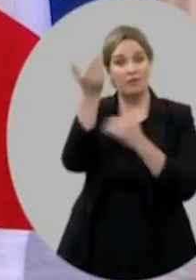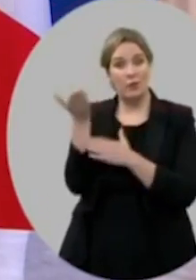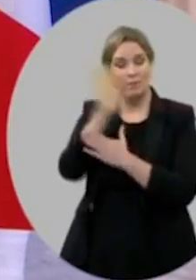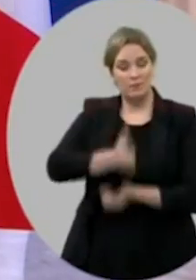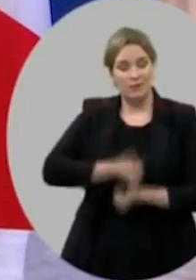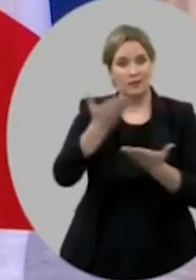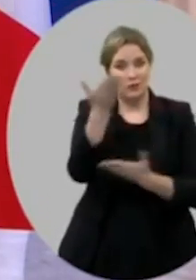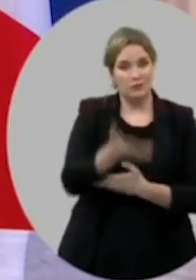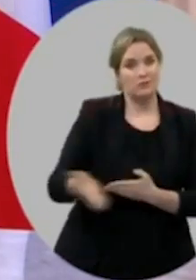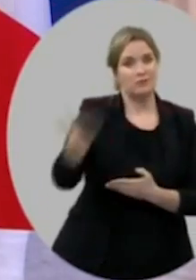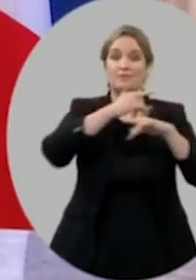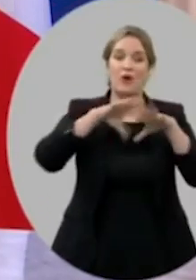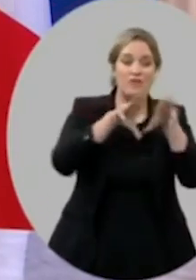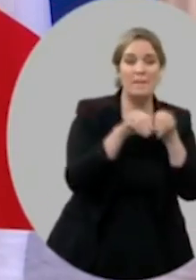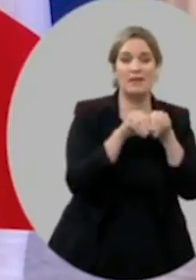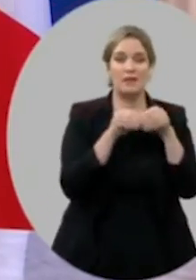là.